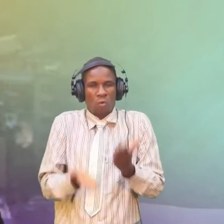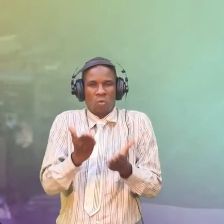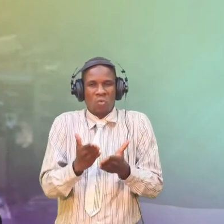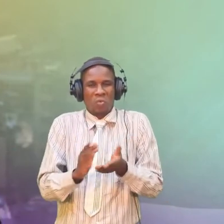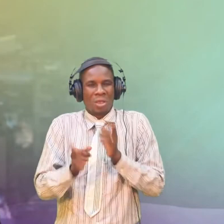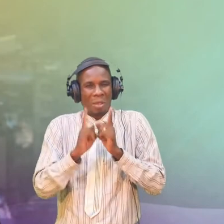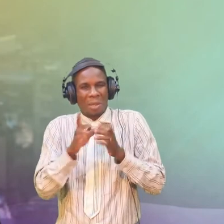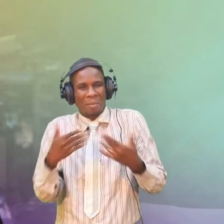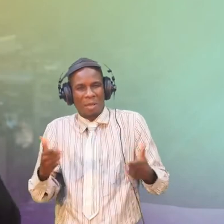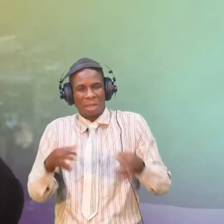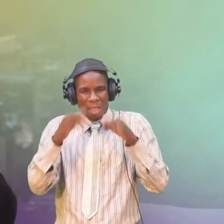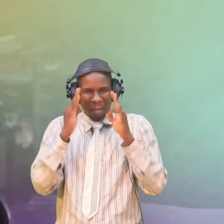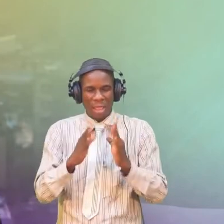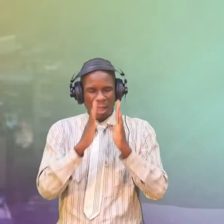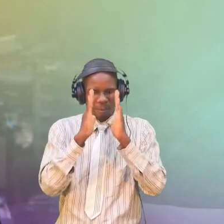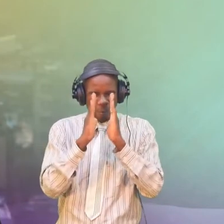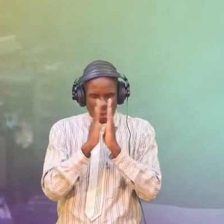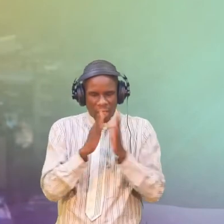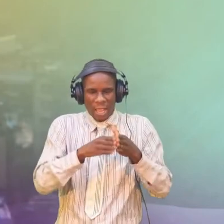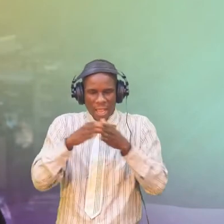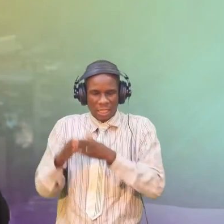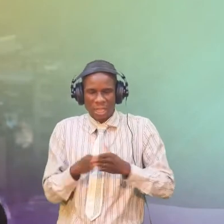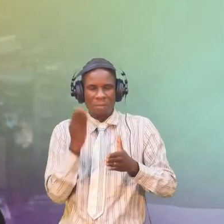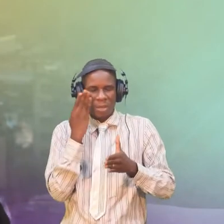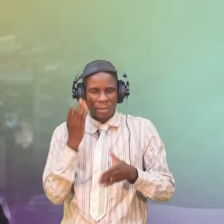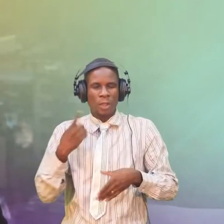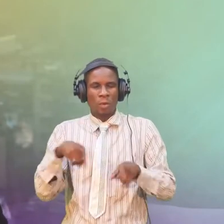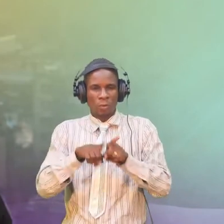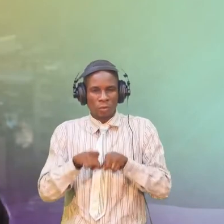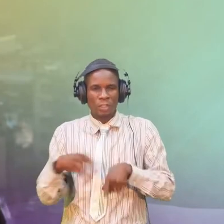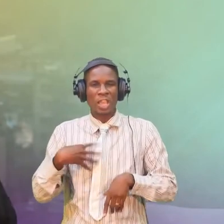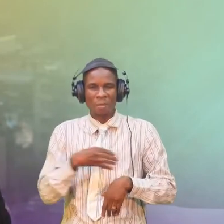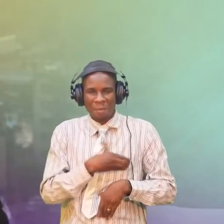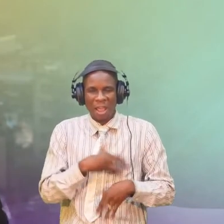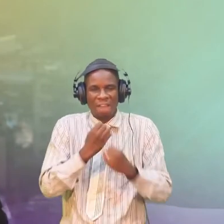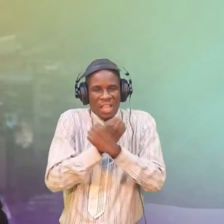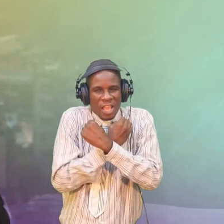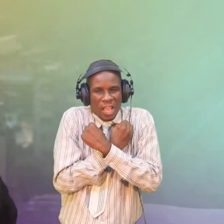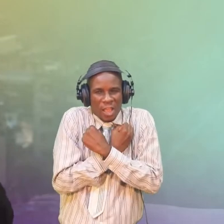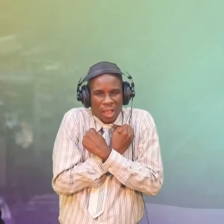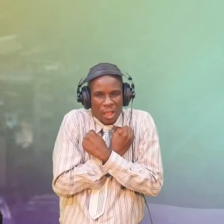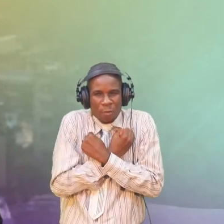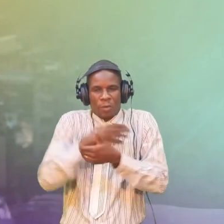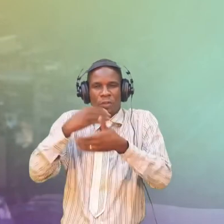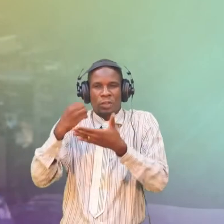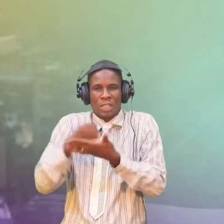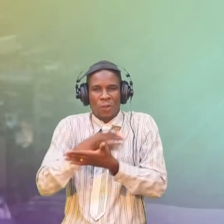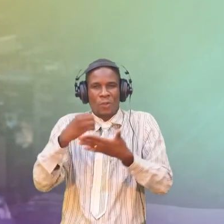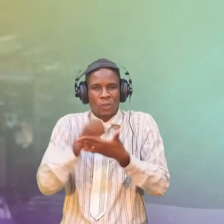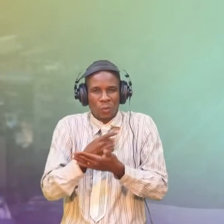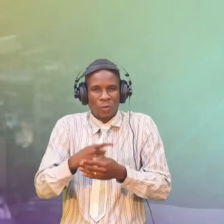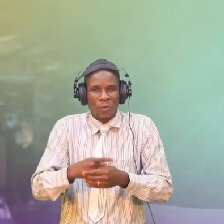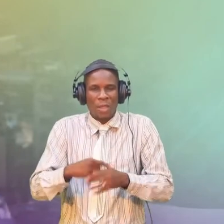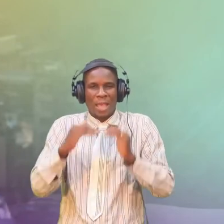ou superstitieuse, mais prier kuomba pamoja katika moyo mzuri na kwa